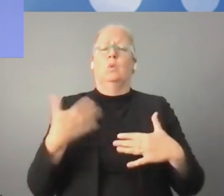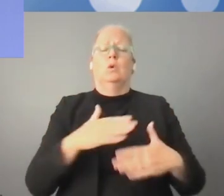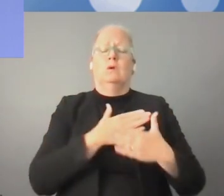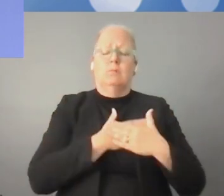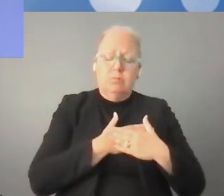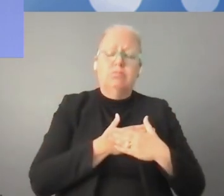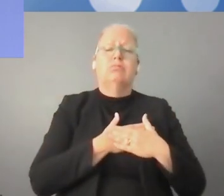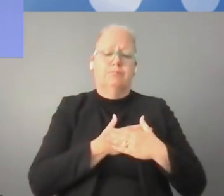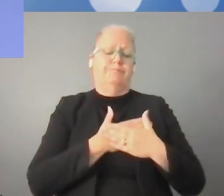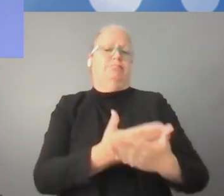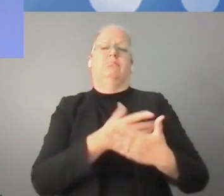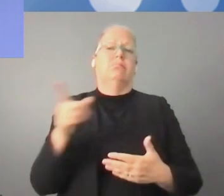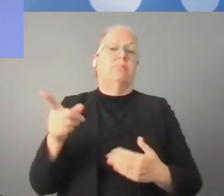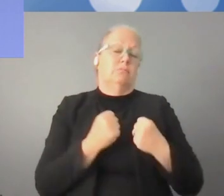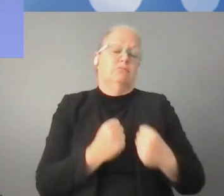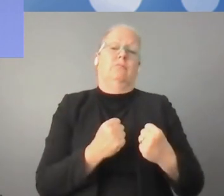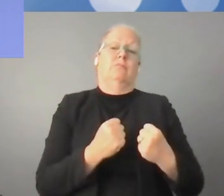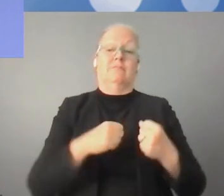妻子在一起